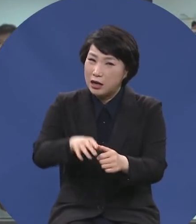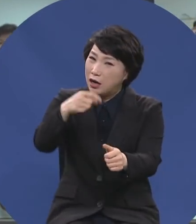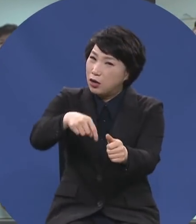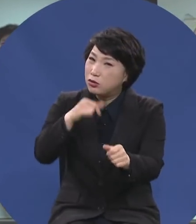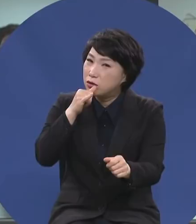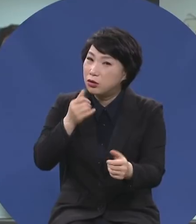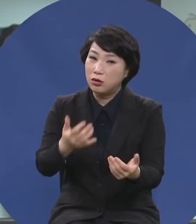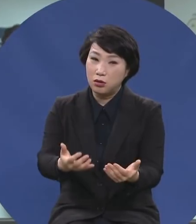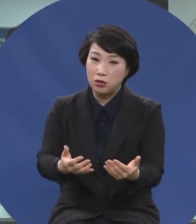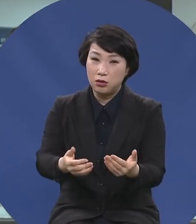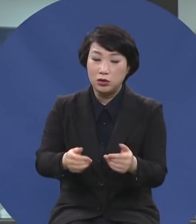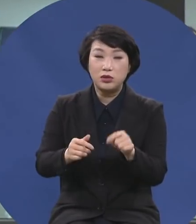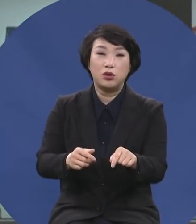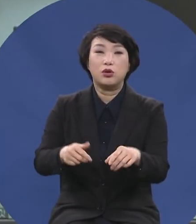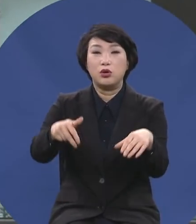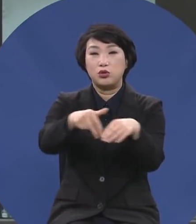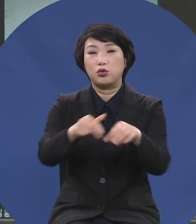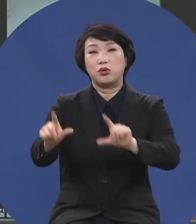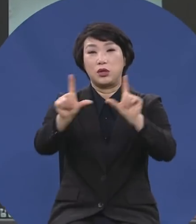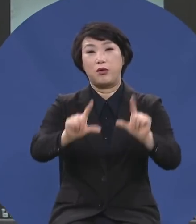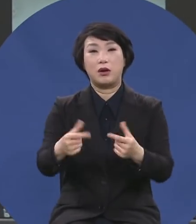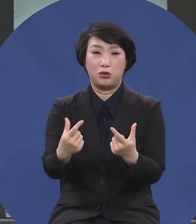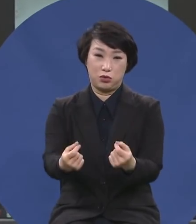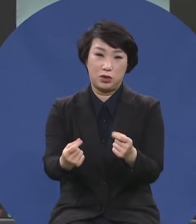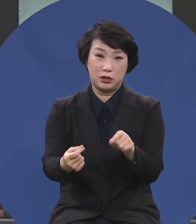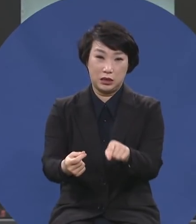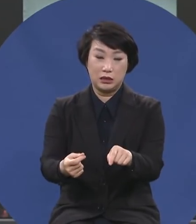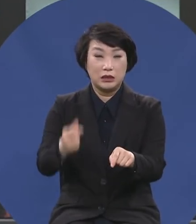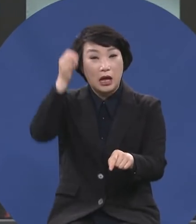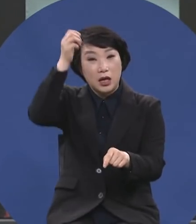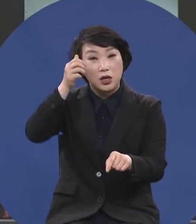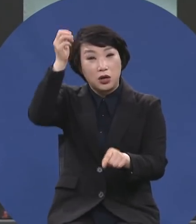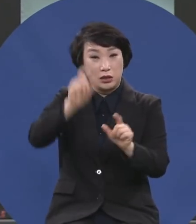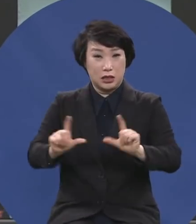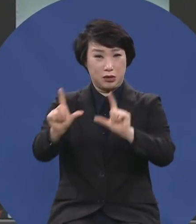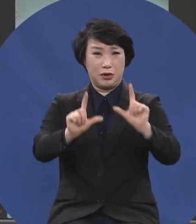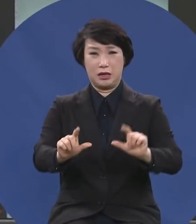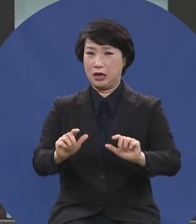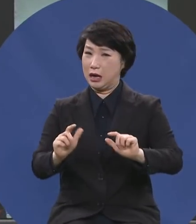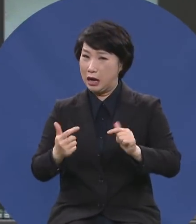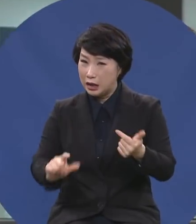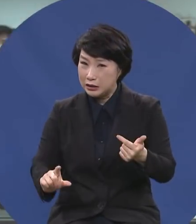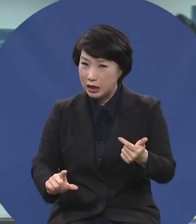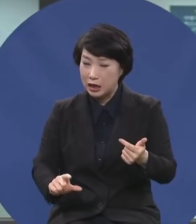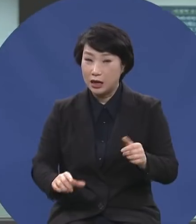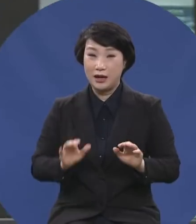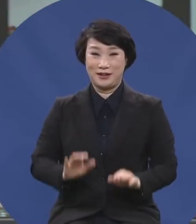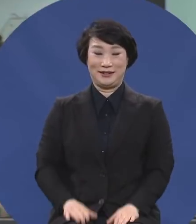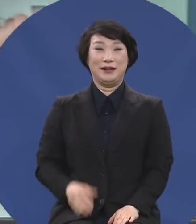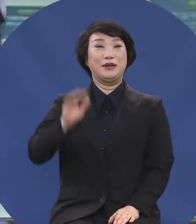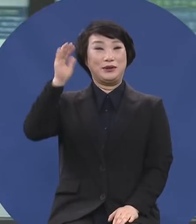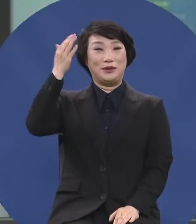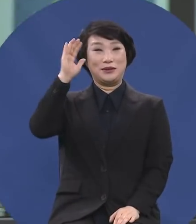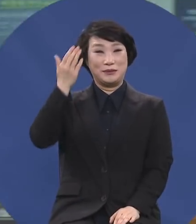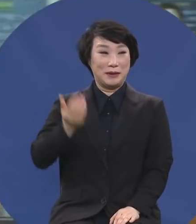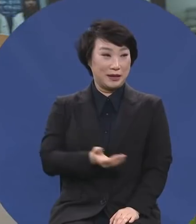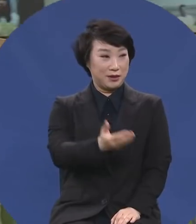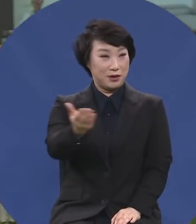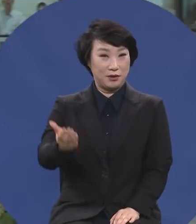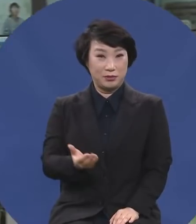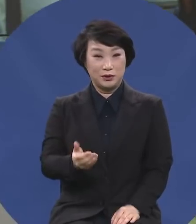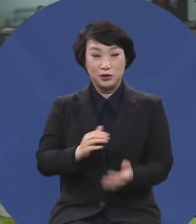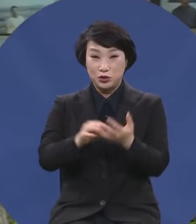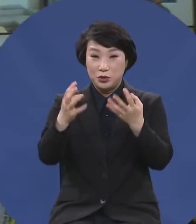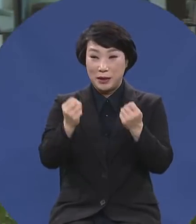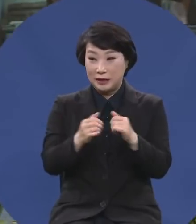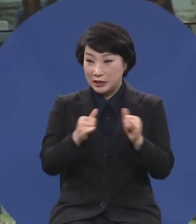시킨다면 종교 생활이지 내 영적 생활은 아니라 이 말이고. 그래서 오늘날